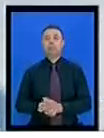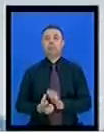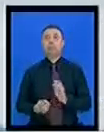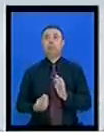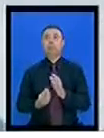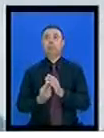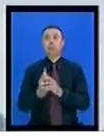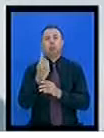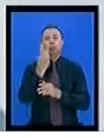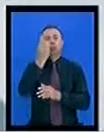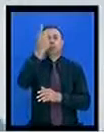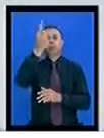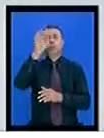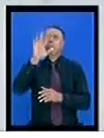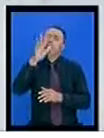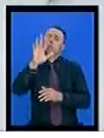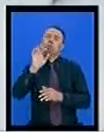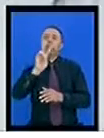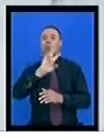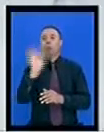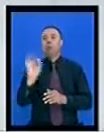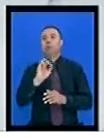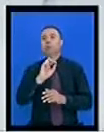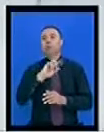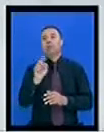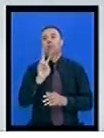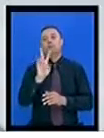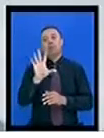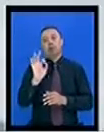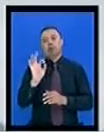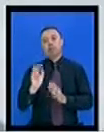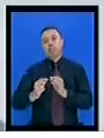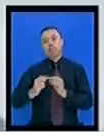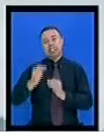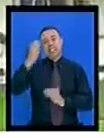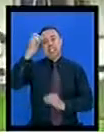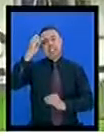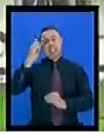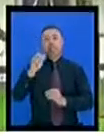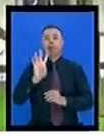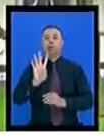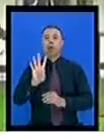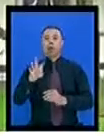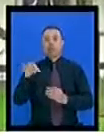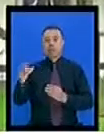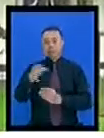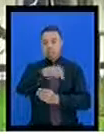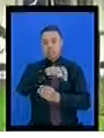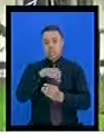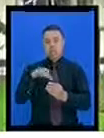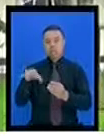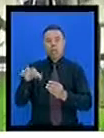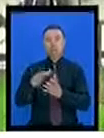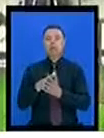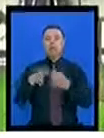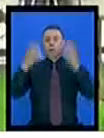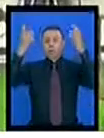Ketinggian semburan asap bercampur abu mencapai 2.000 hingga 2.500 meter, akibatnya 4 desa yang berada di luar zona